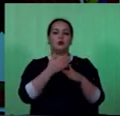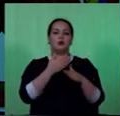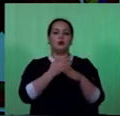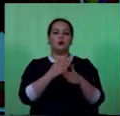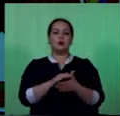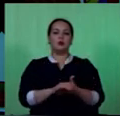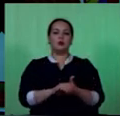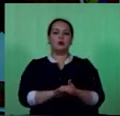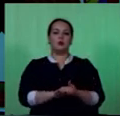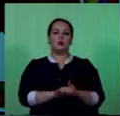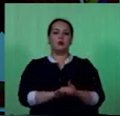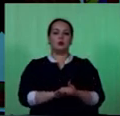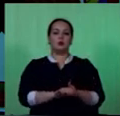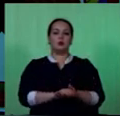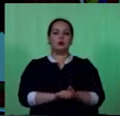молодцы